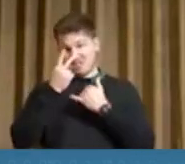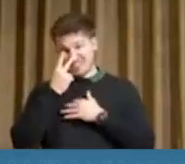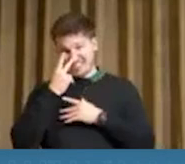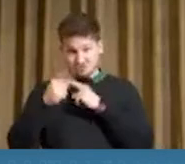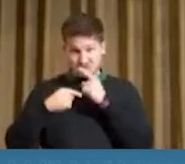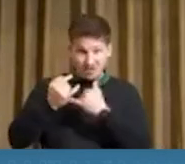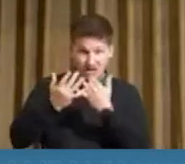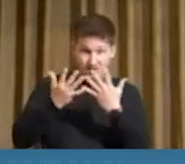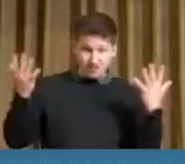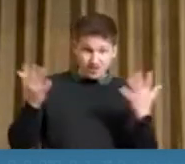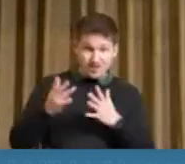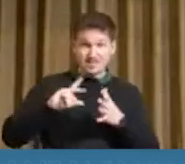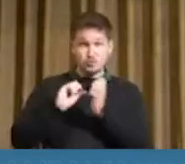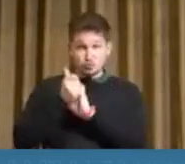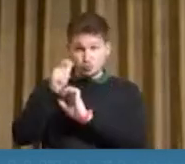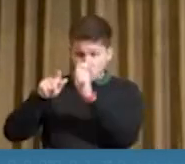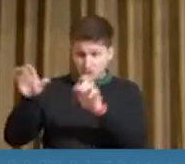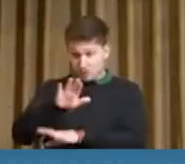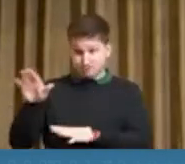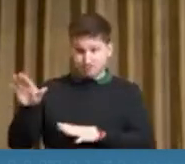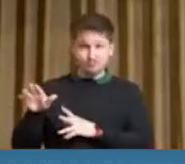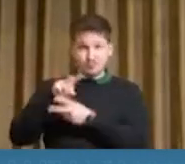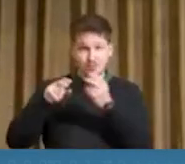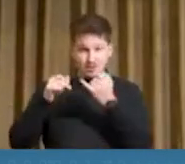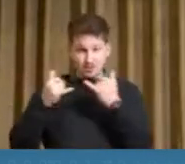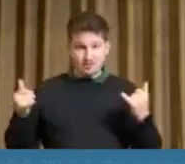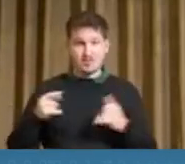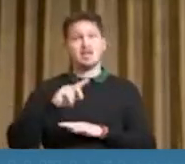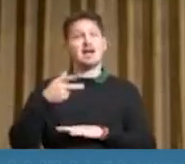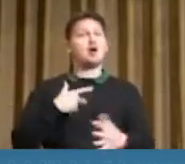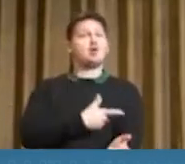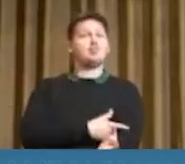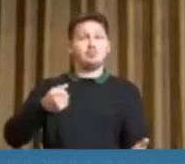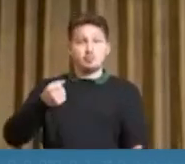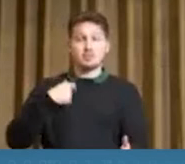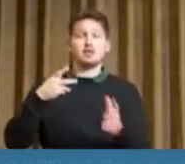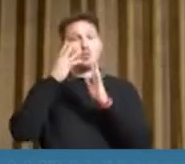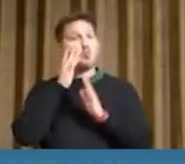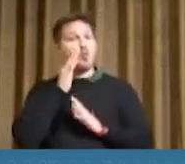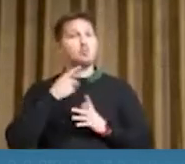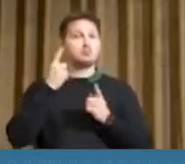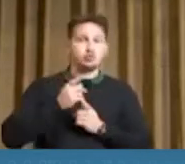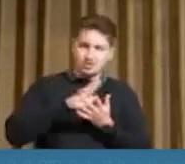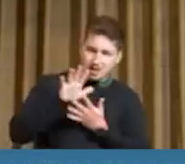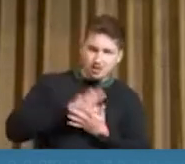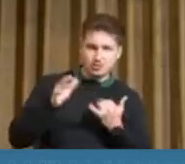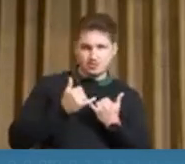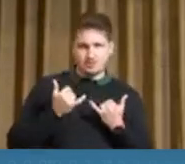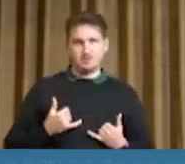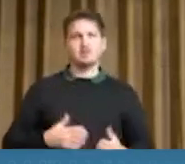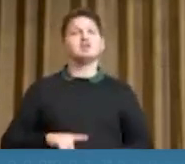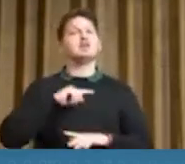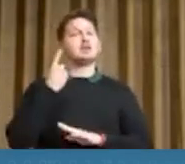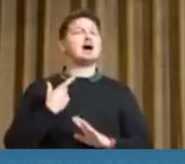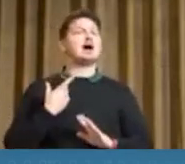geht, unsere Proben, Serum, Plasmaproben in der Richtung auszuwerten und einen Teil der